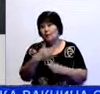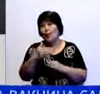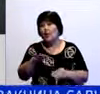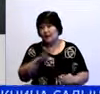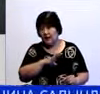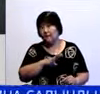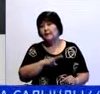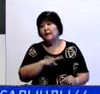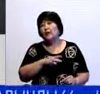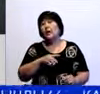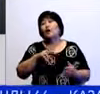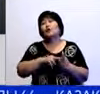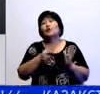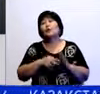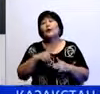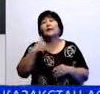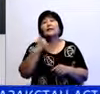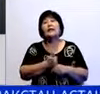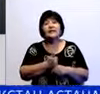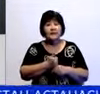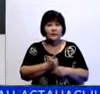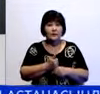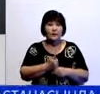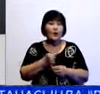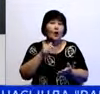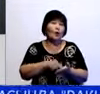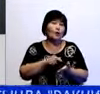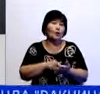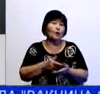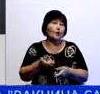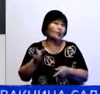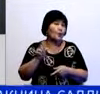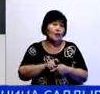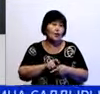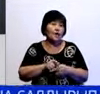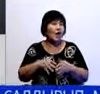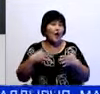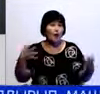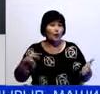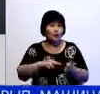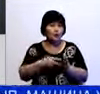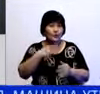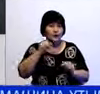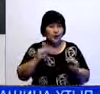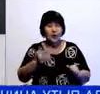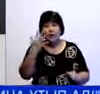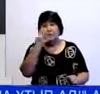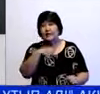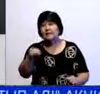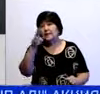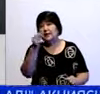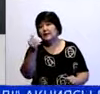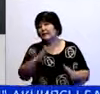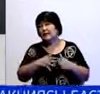бөлінді. Жобаның негізгі құны өте ауқымды жоба деп айтуға болады, 5 миллиард теңгеден